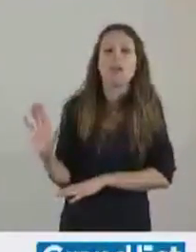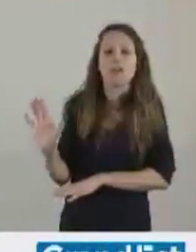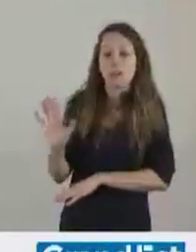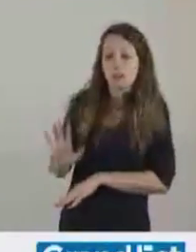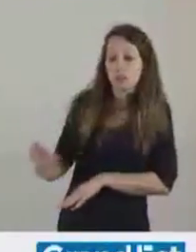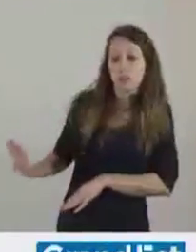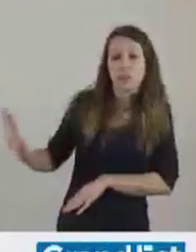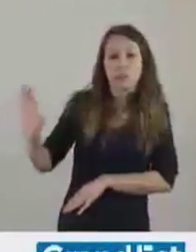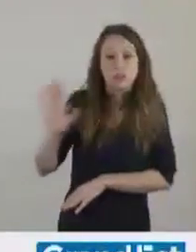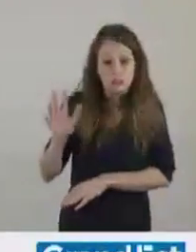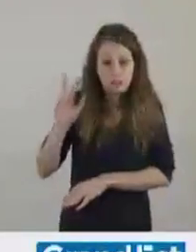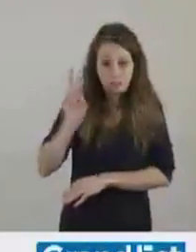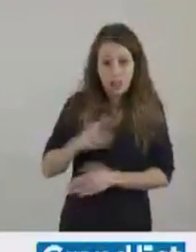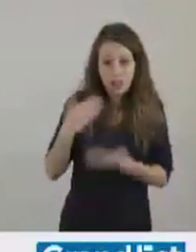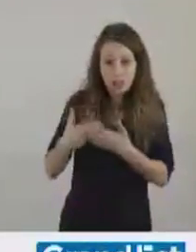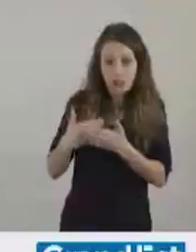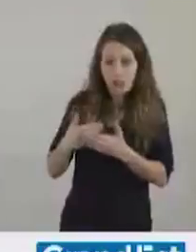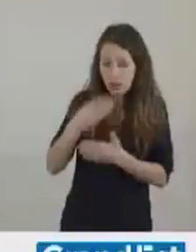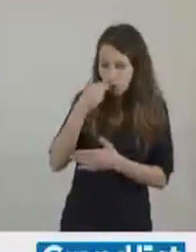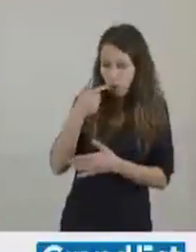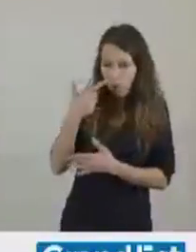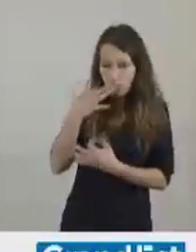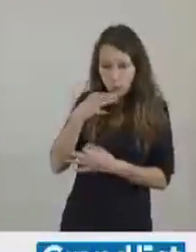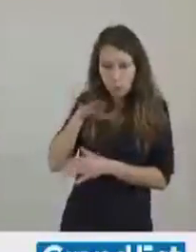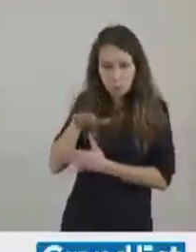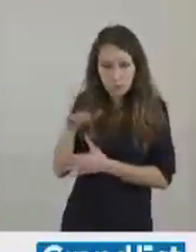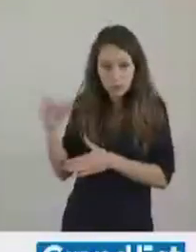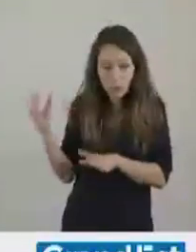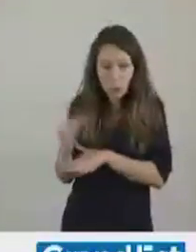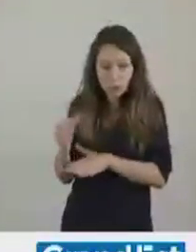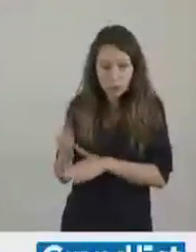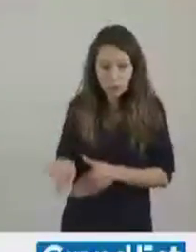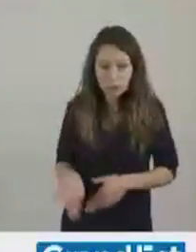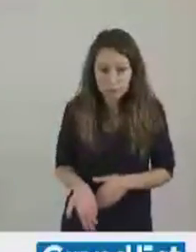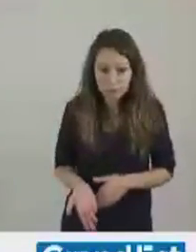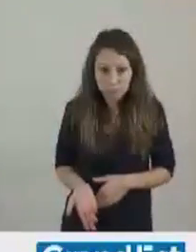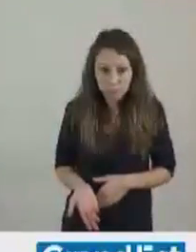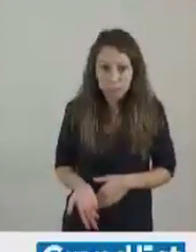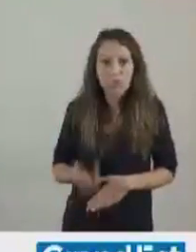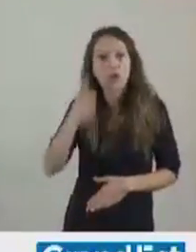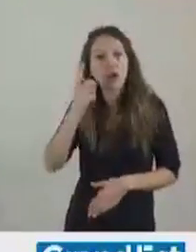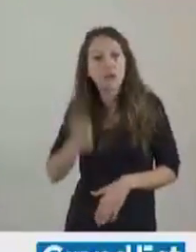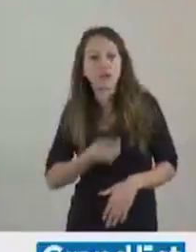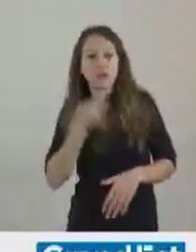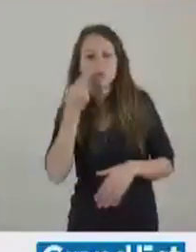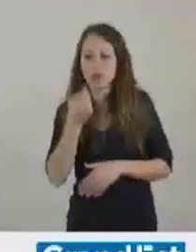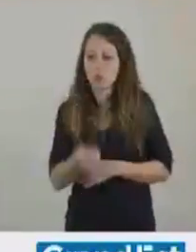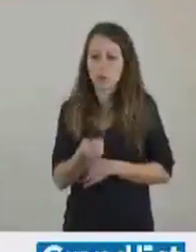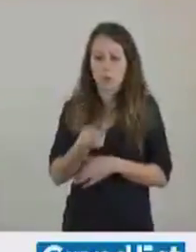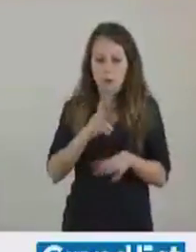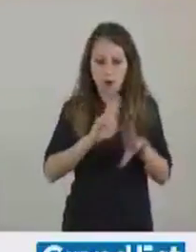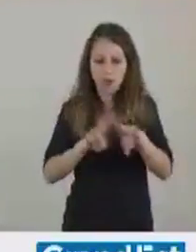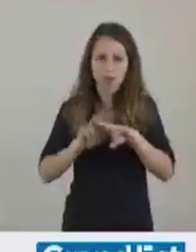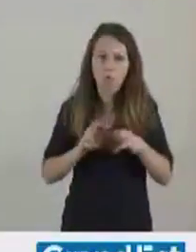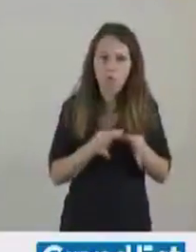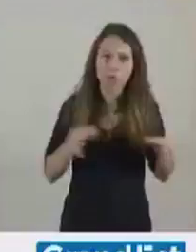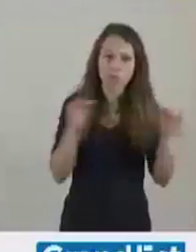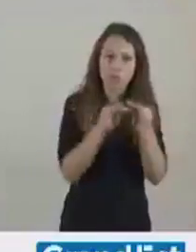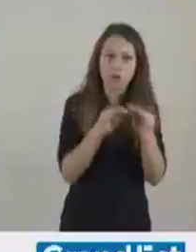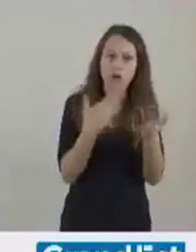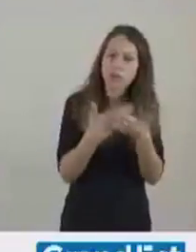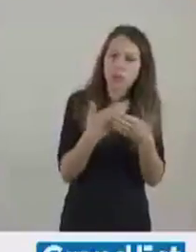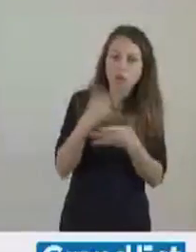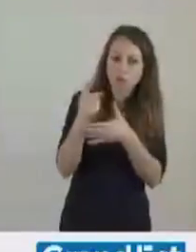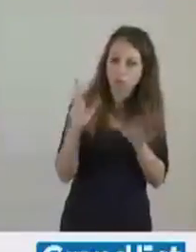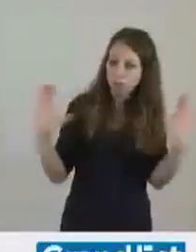c'est finalement un discours d'opposition. Alors que l'aménagement du territoire, c'est avant tout de la composition,